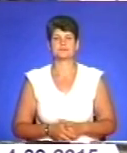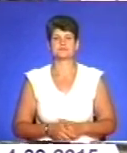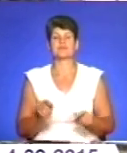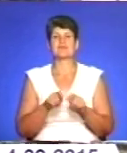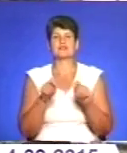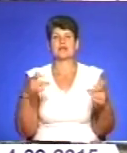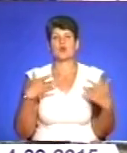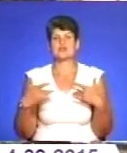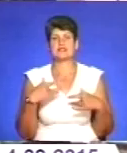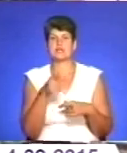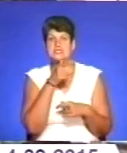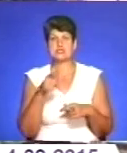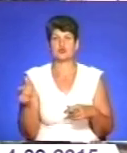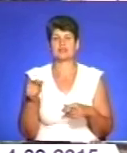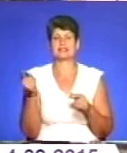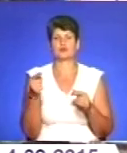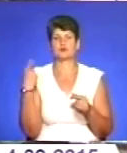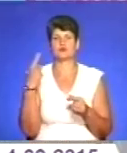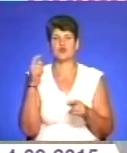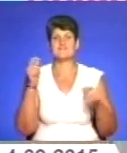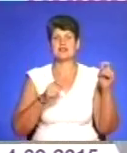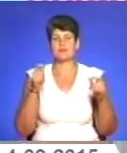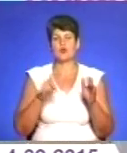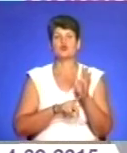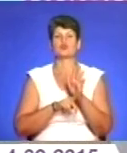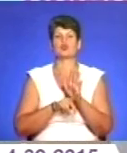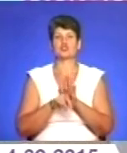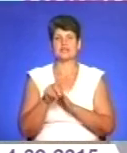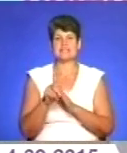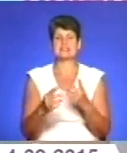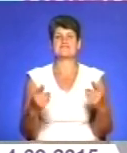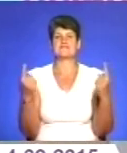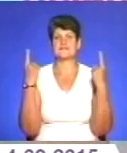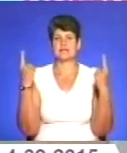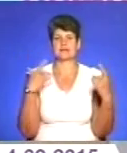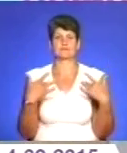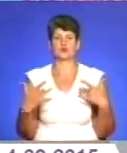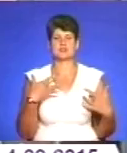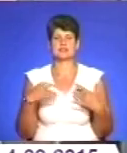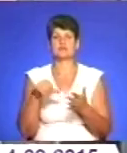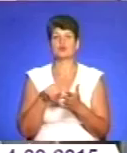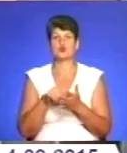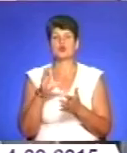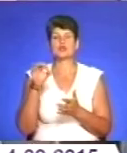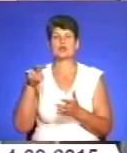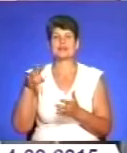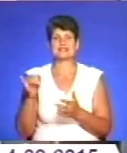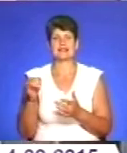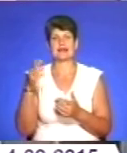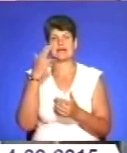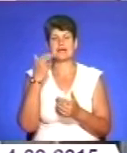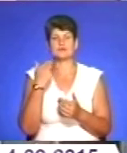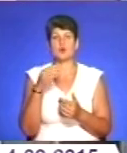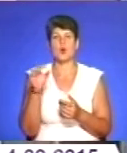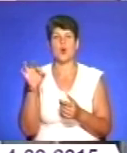Відкриття концертного сезону Тернопільської обласної філармонії розпочнеться великим концертом за участю солістки римської та мадридської